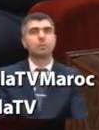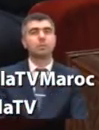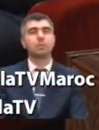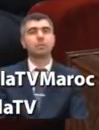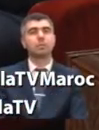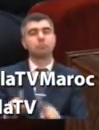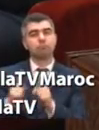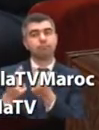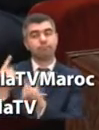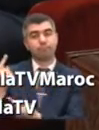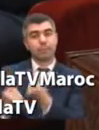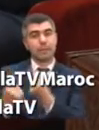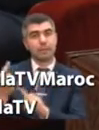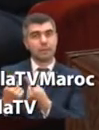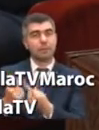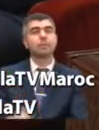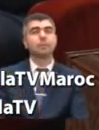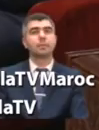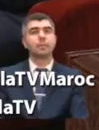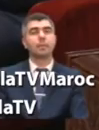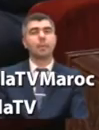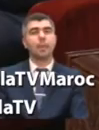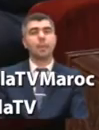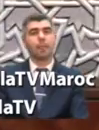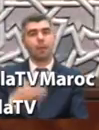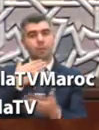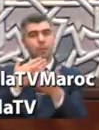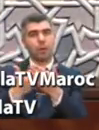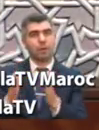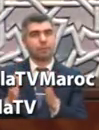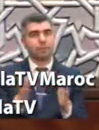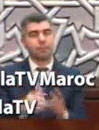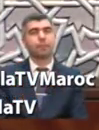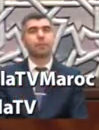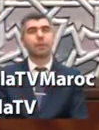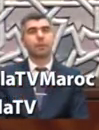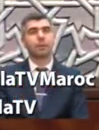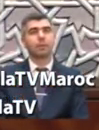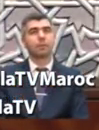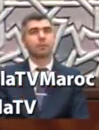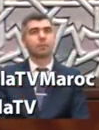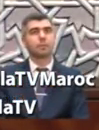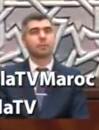بالتالي الآثار لا تكون يعني كثيرة. شكرا. تعقيب سيد النائب.